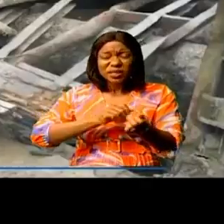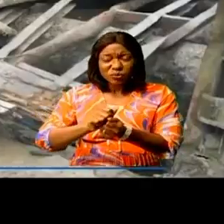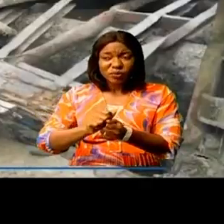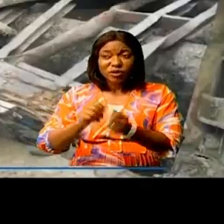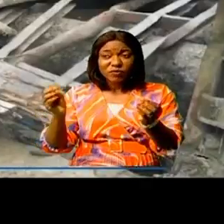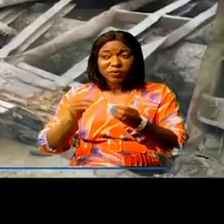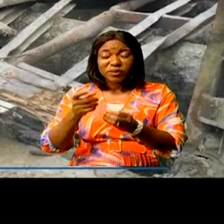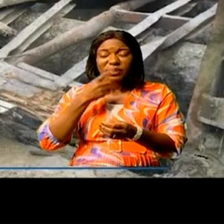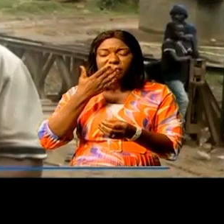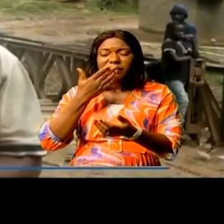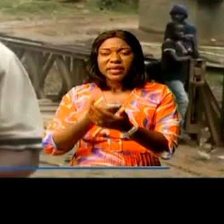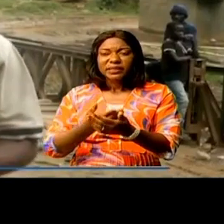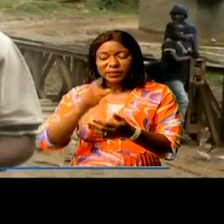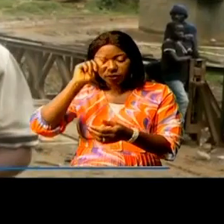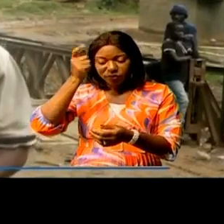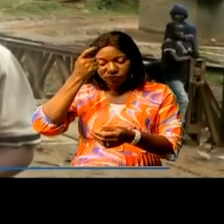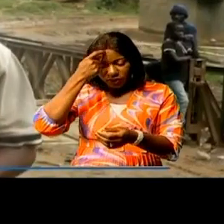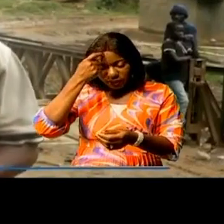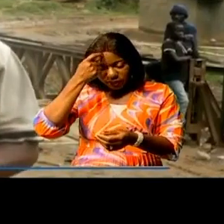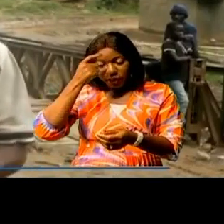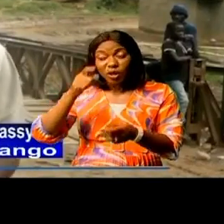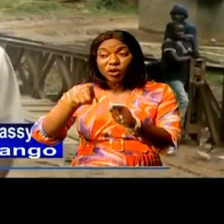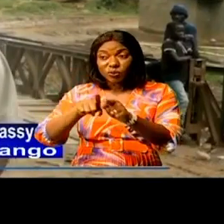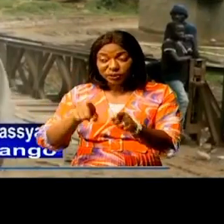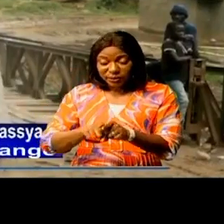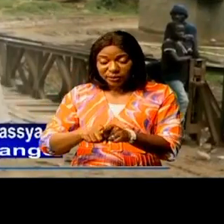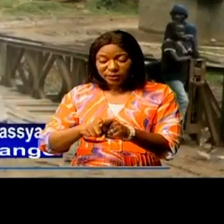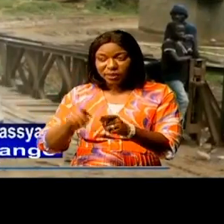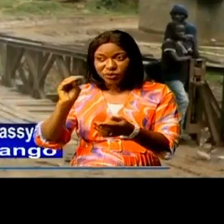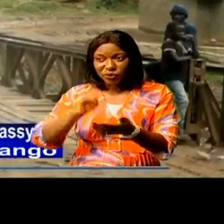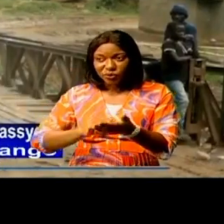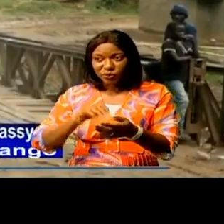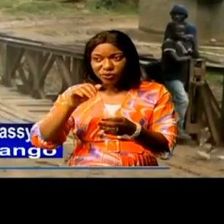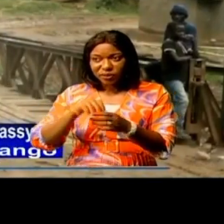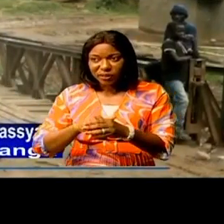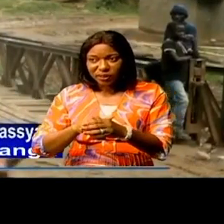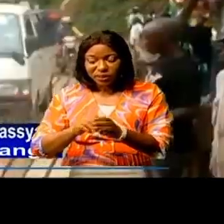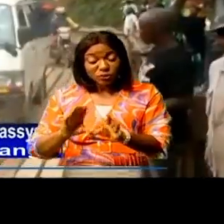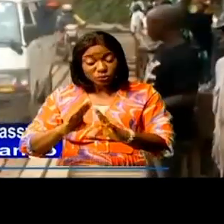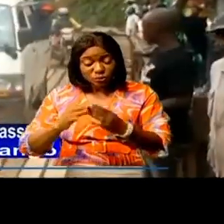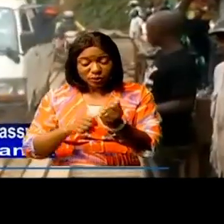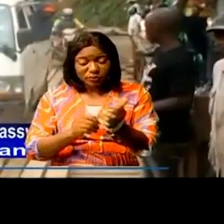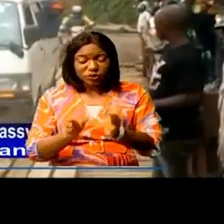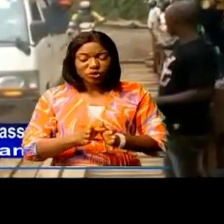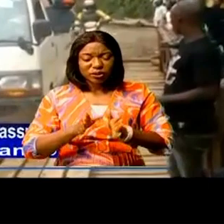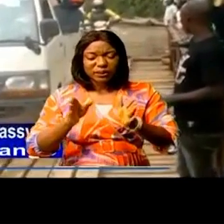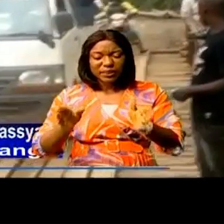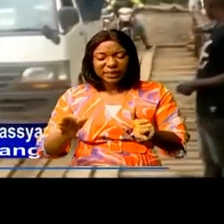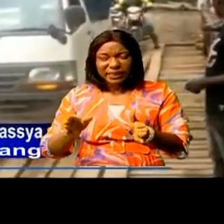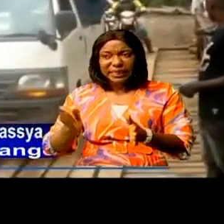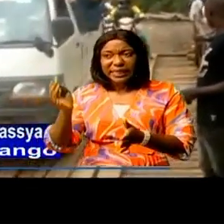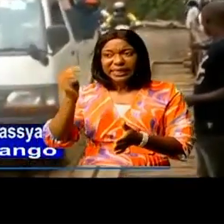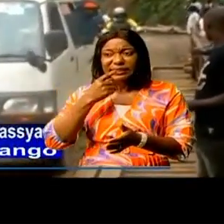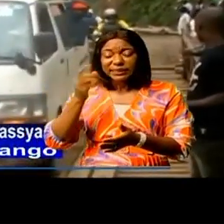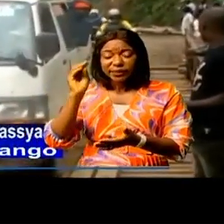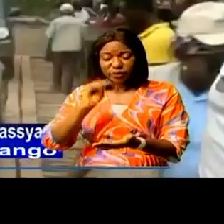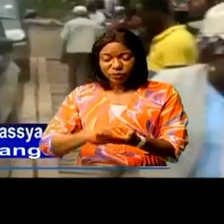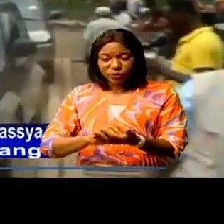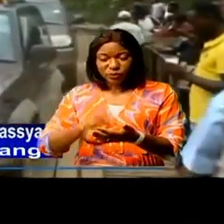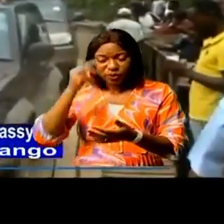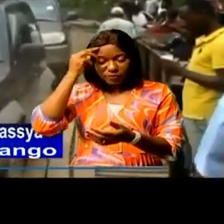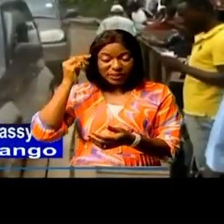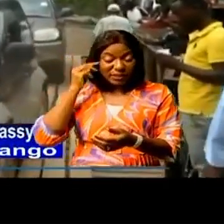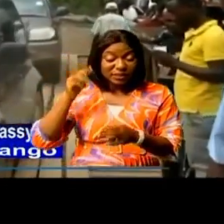de province Teungwa Bijekasi, le président de l'USU général Baudouin Mambo Kilian Kambo, le